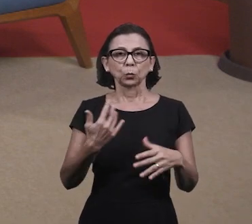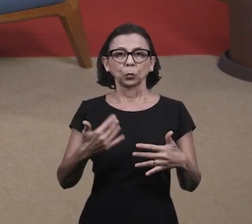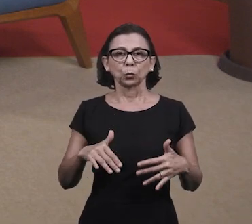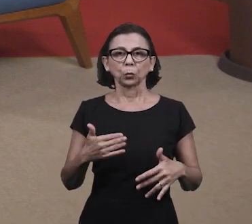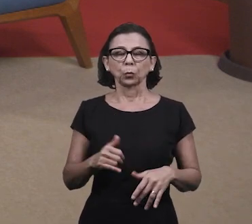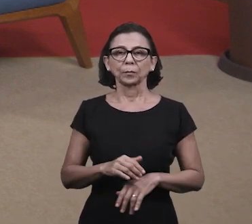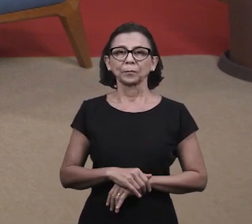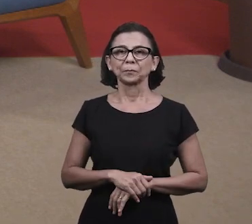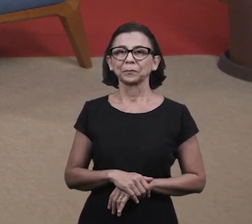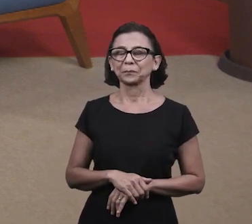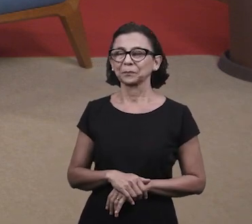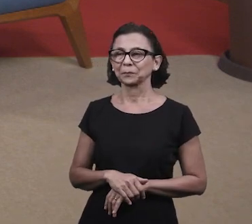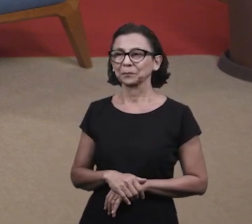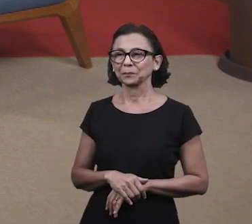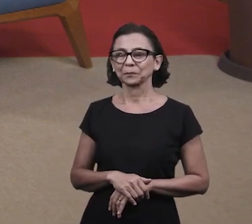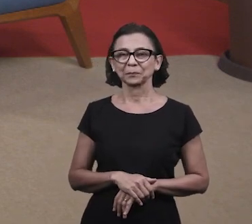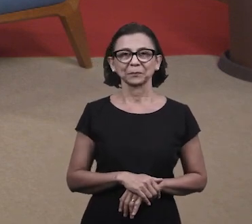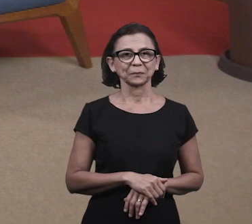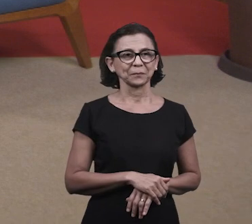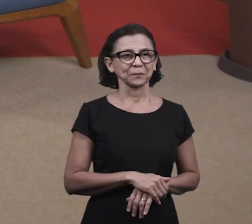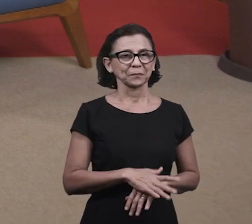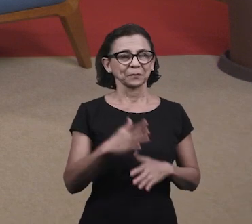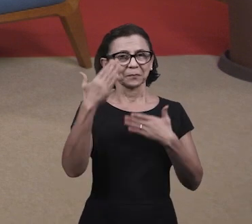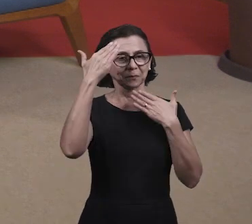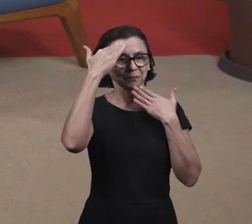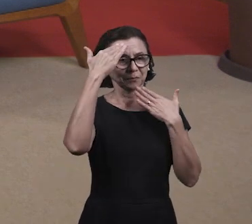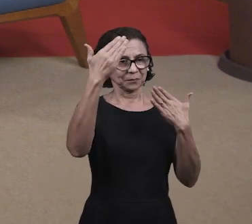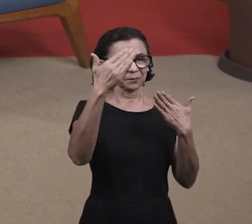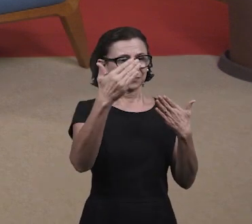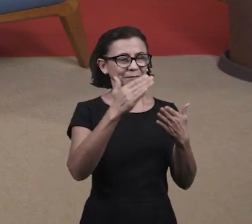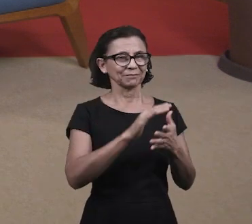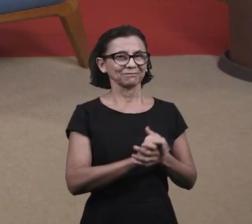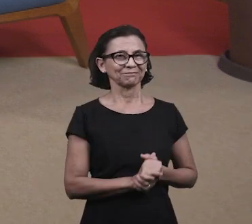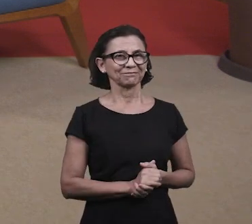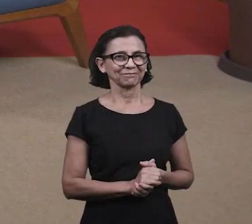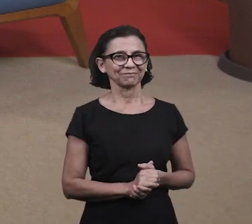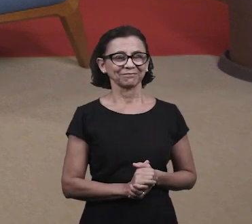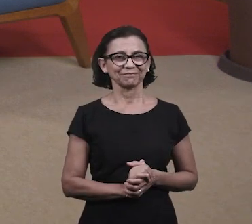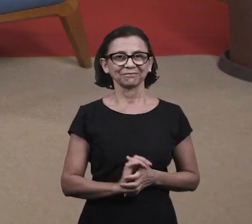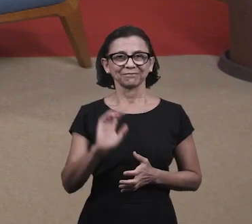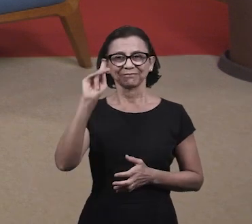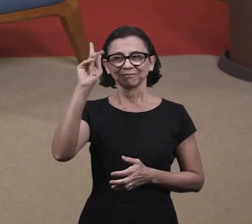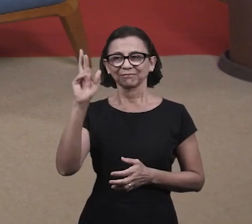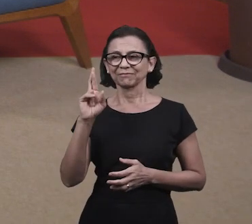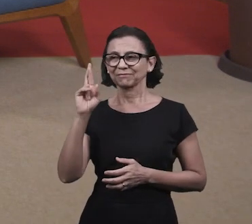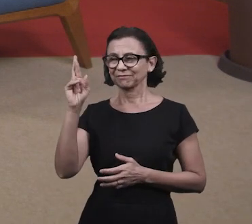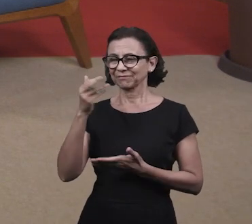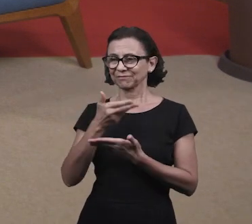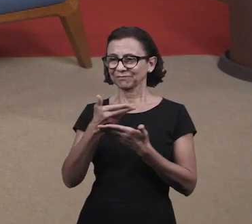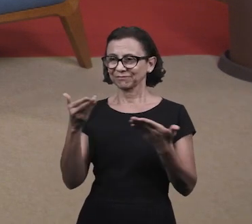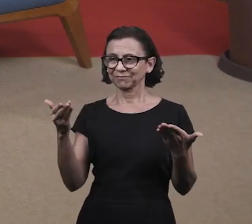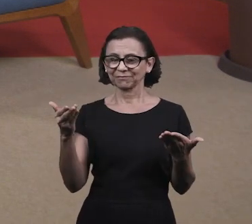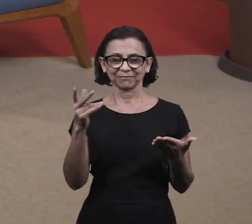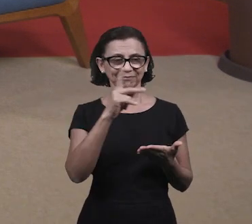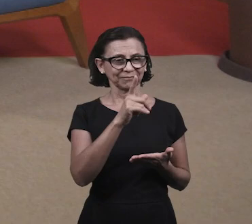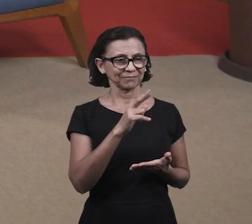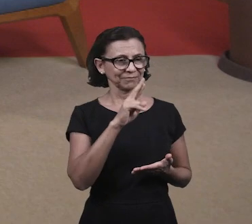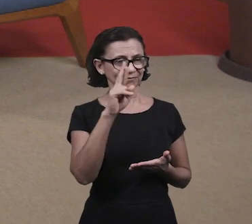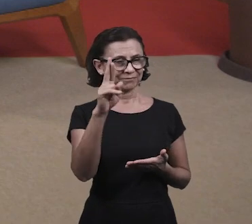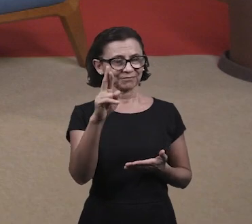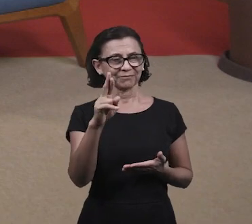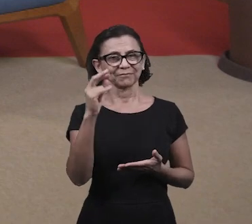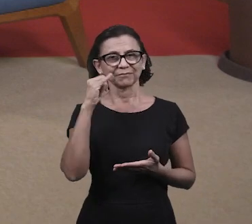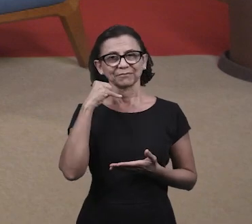fini. Sergio, merci beaucoup d'être ensemble ici cette période. Amen. La paix du Seigneur à tous. Daniel, la paix du Seigneur. Que